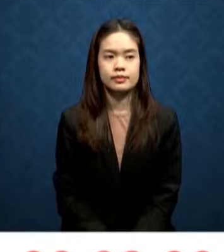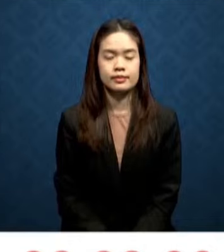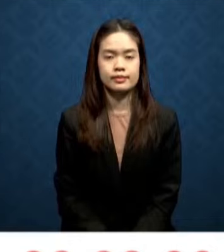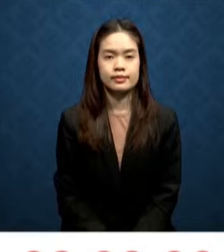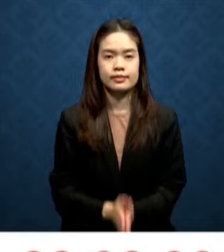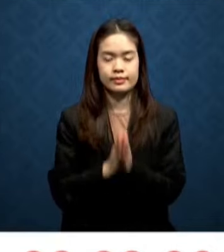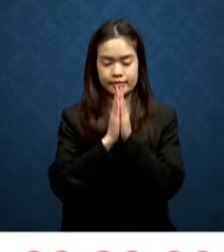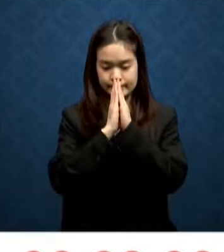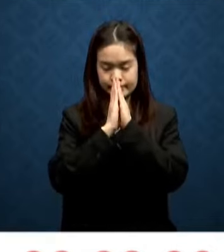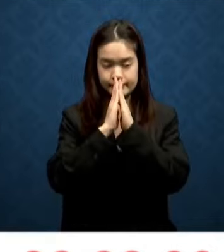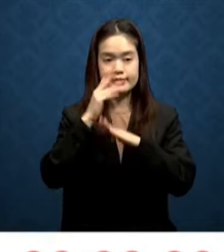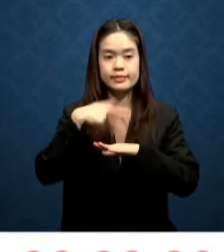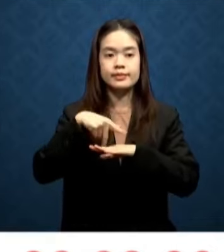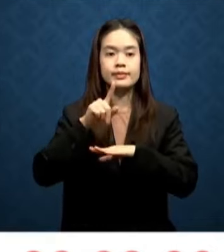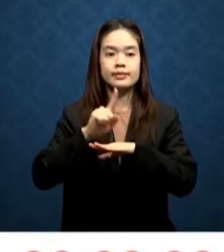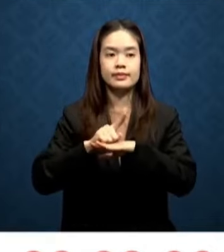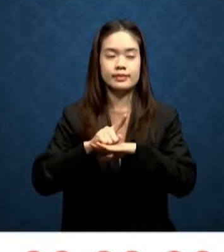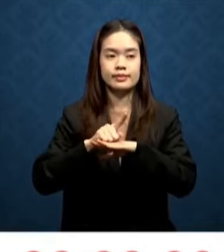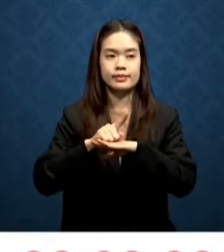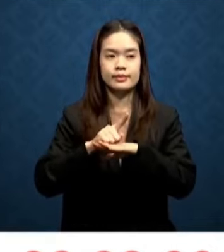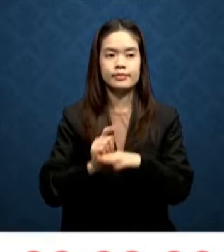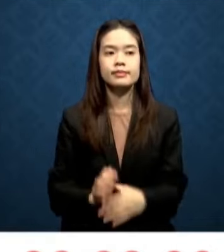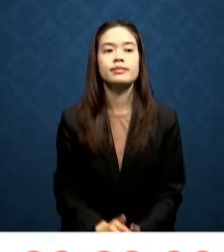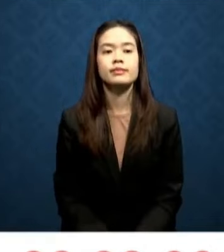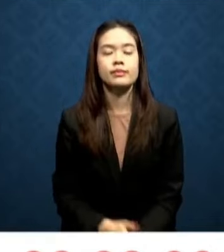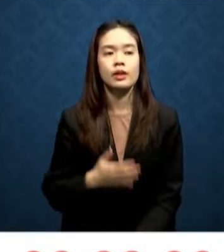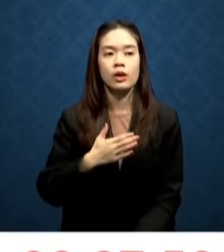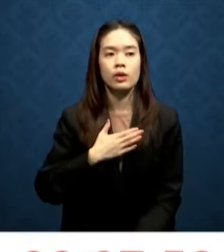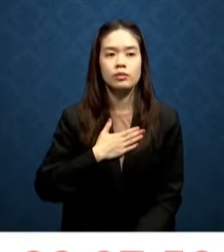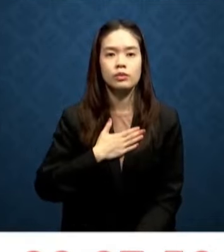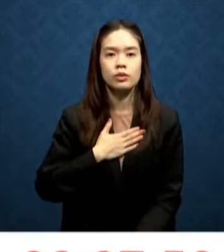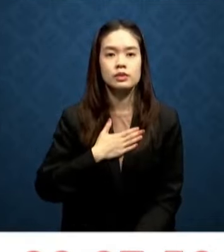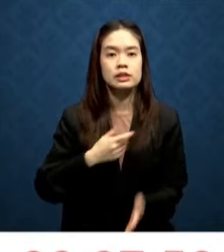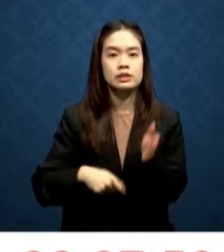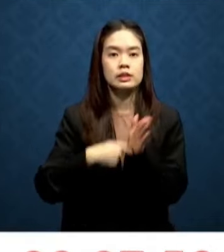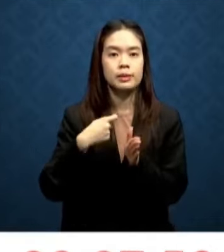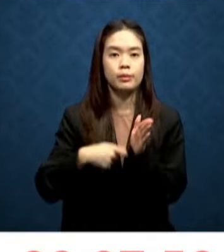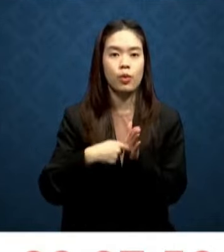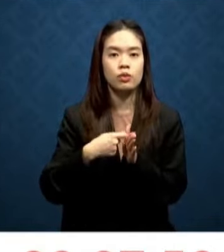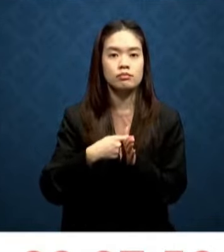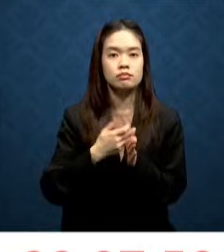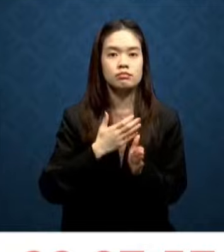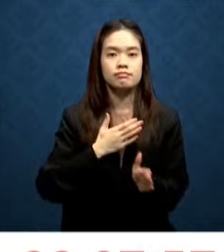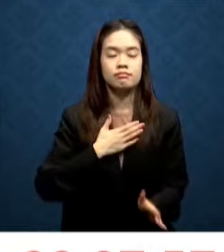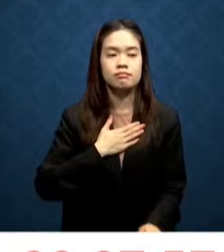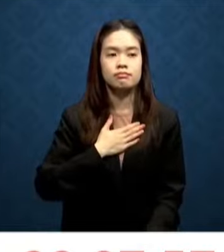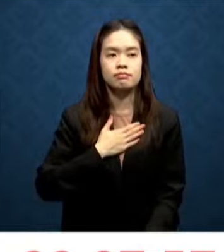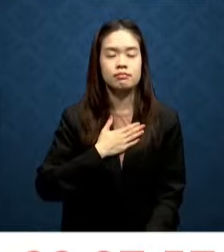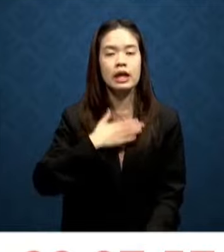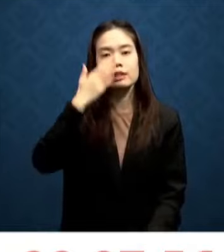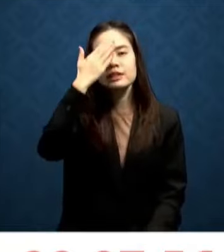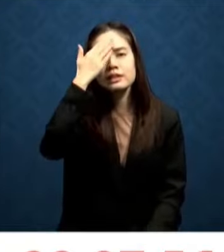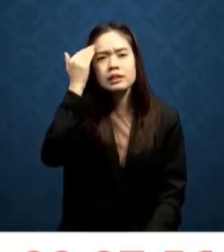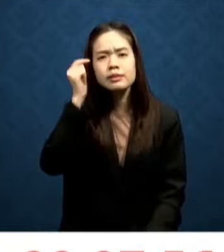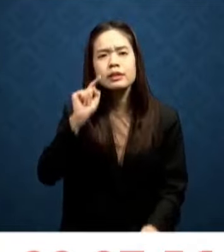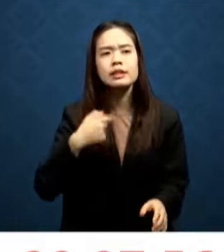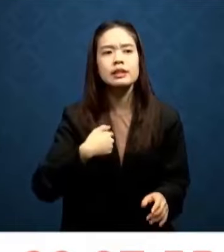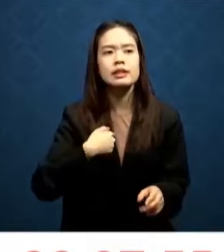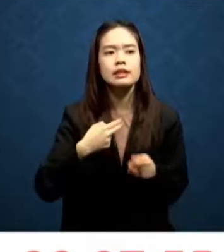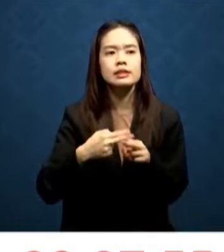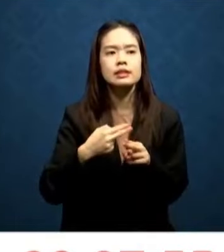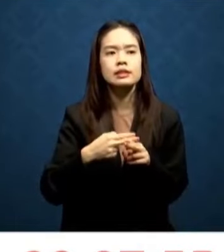กับเรียนท่านประธานครับผมคงไม่เอาเหตุผลผมลืมไปฮะอารมณ์กฎวรกี